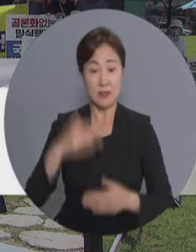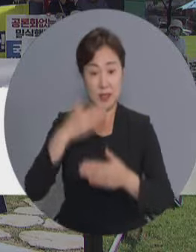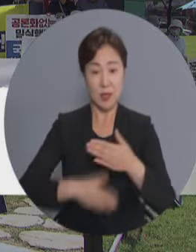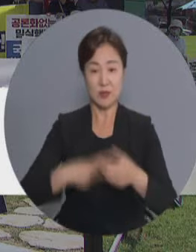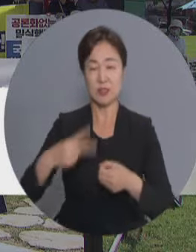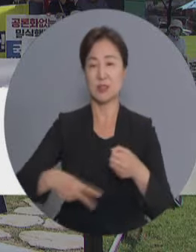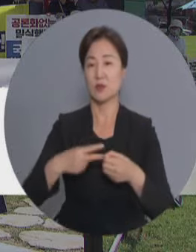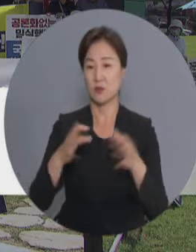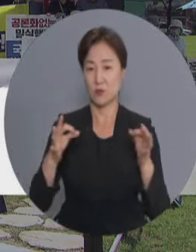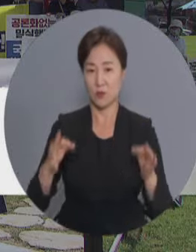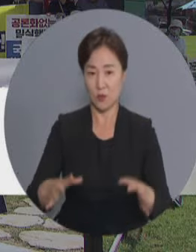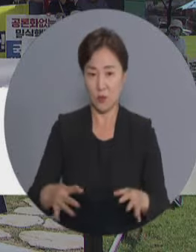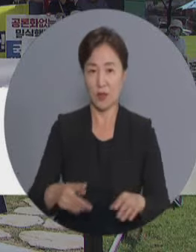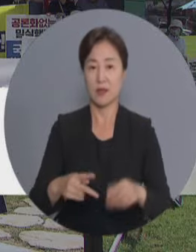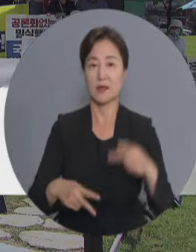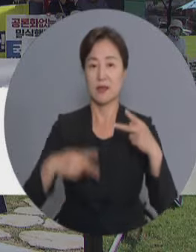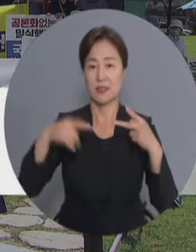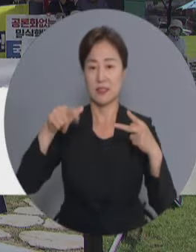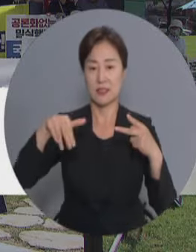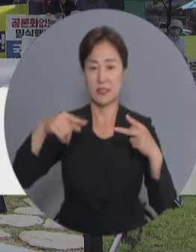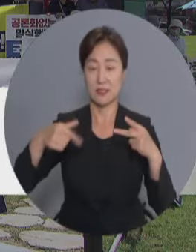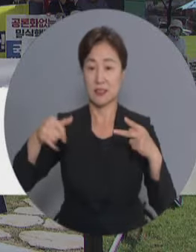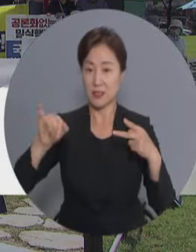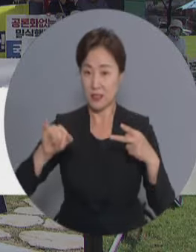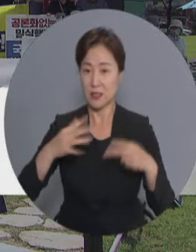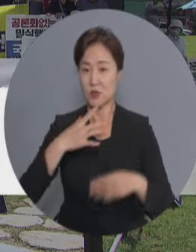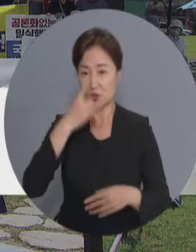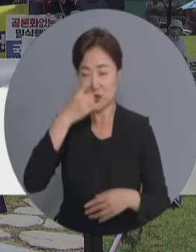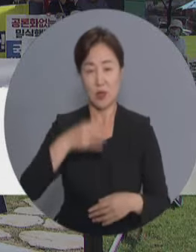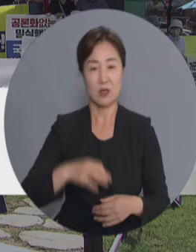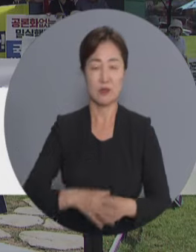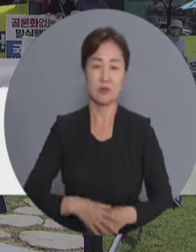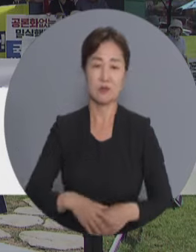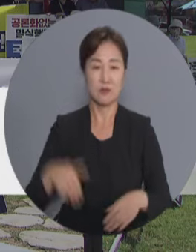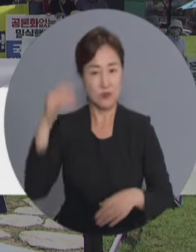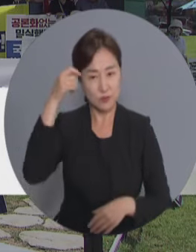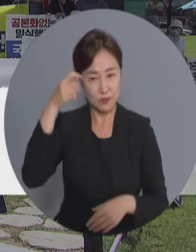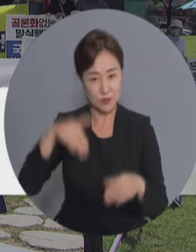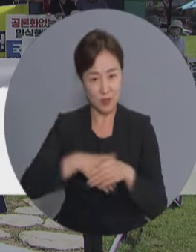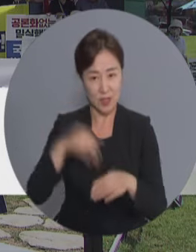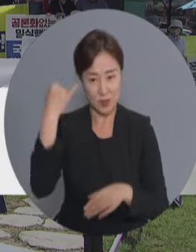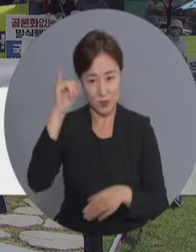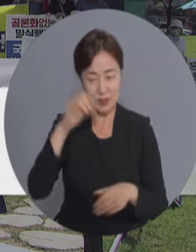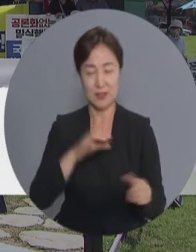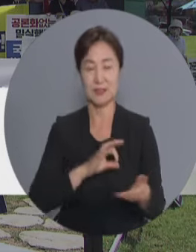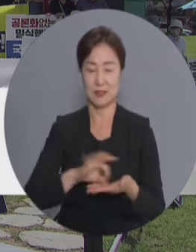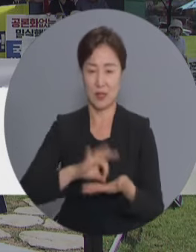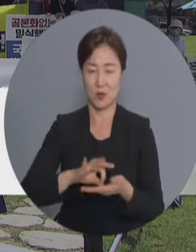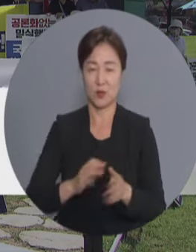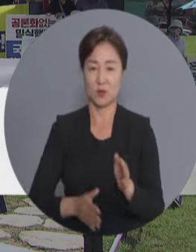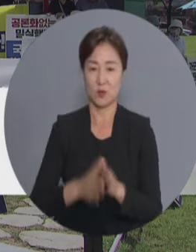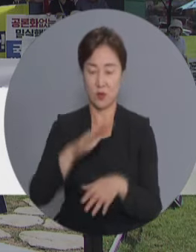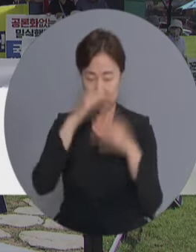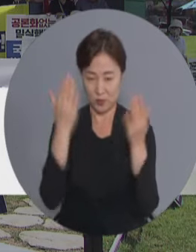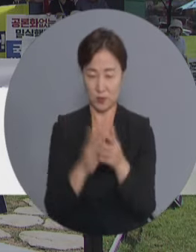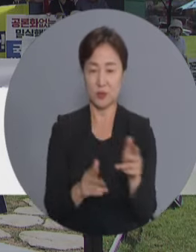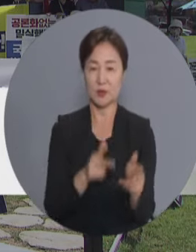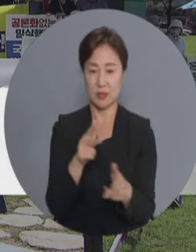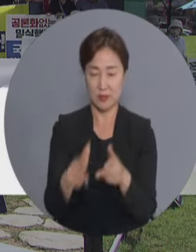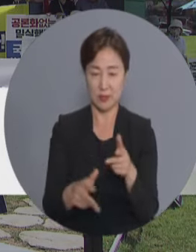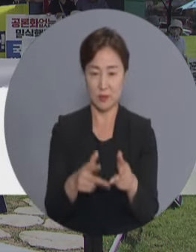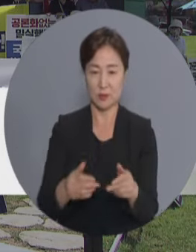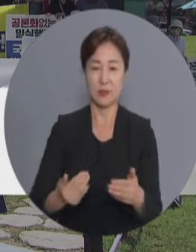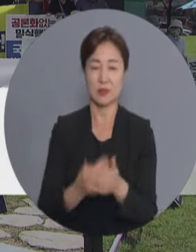2년 동안 K디즈니 순천으로 통칭되는 문화 컨텐츠를 활용해 도시 전체를 산업 기지화하겠다는